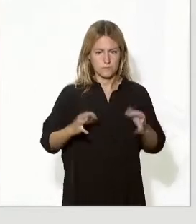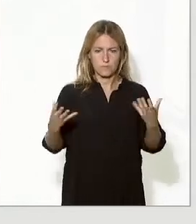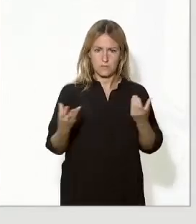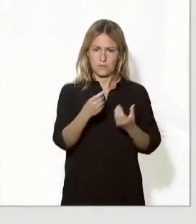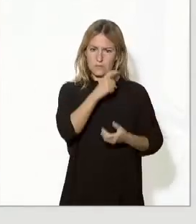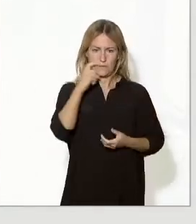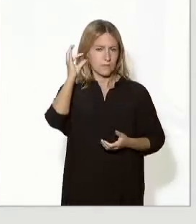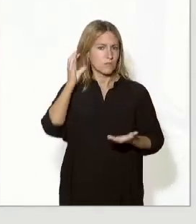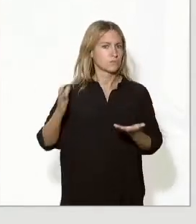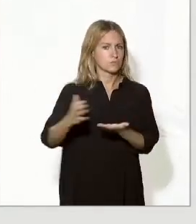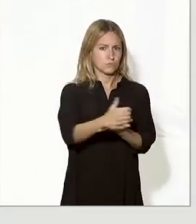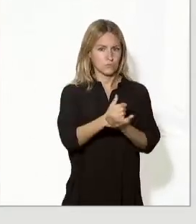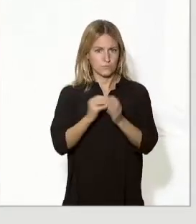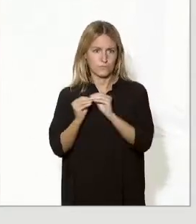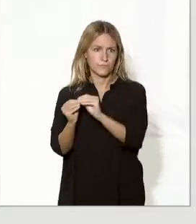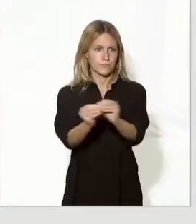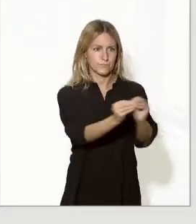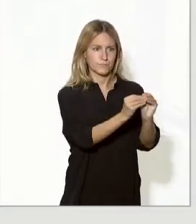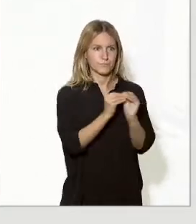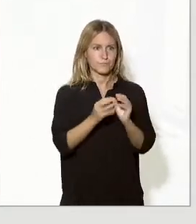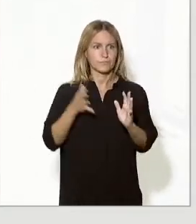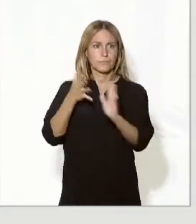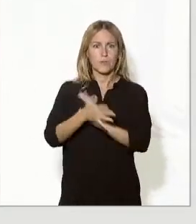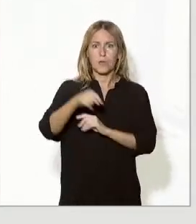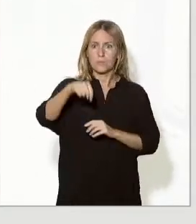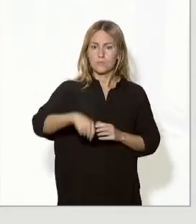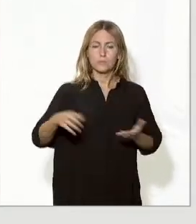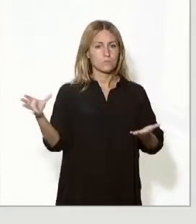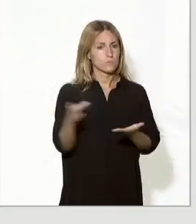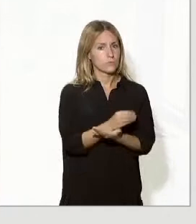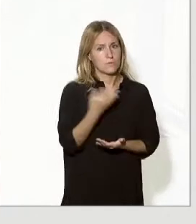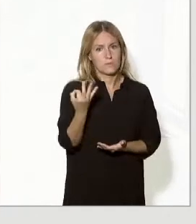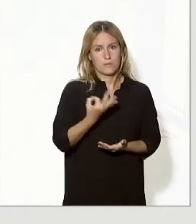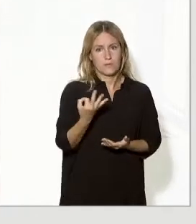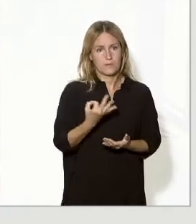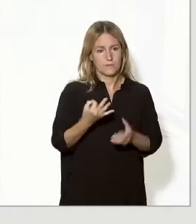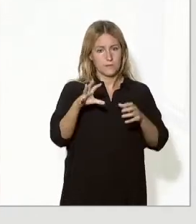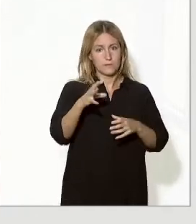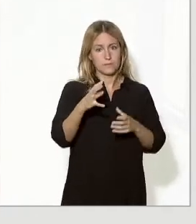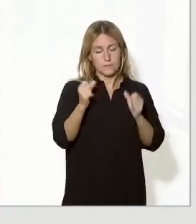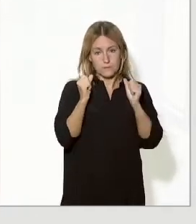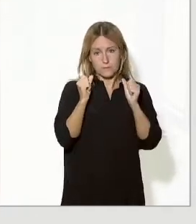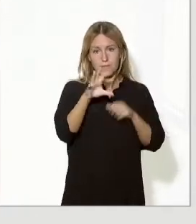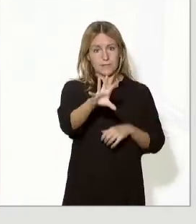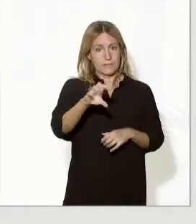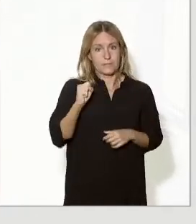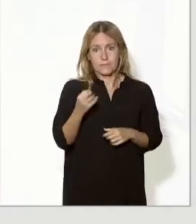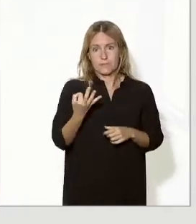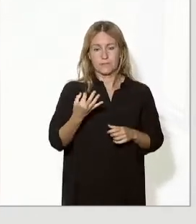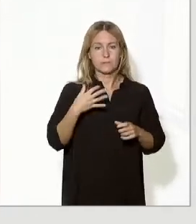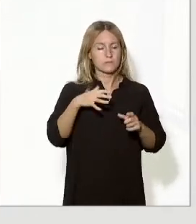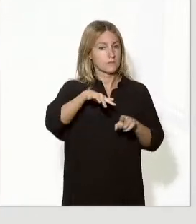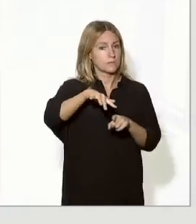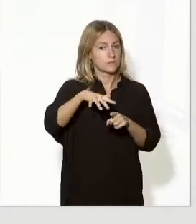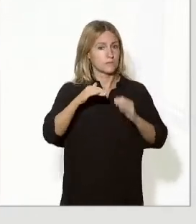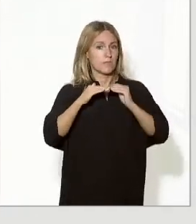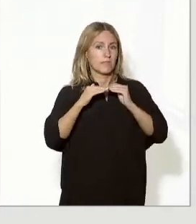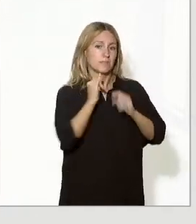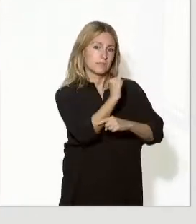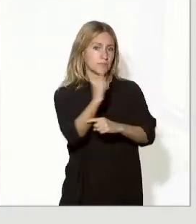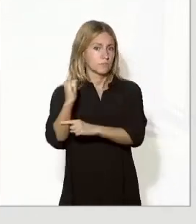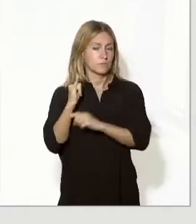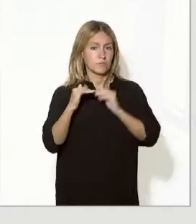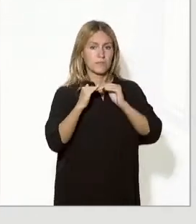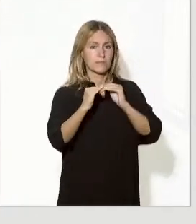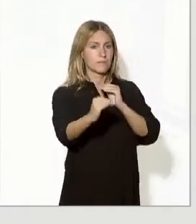hi trobem. Per això avui tothom ha d'estar a l'alçada i contribuir a assegurar l'estabilitat de les